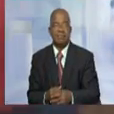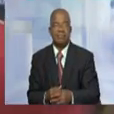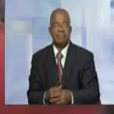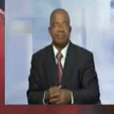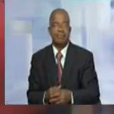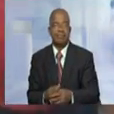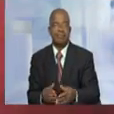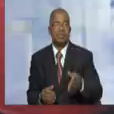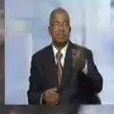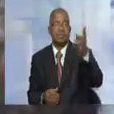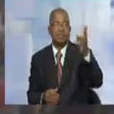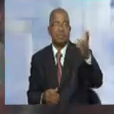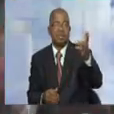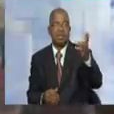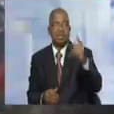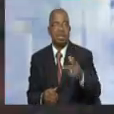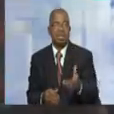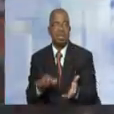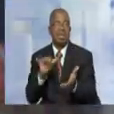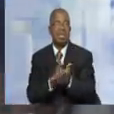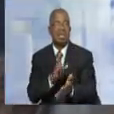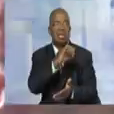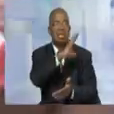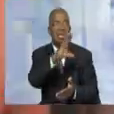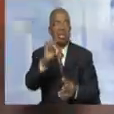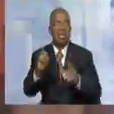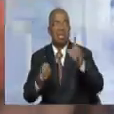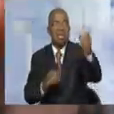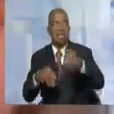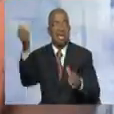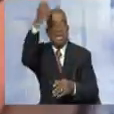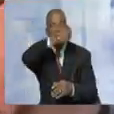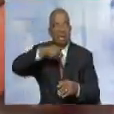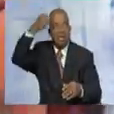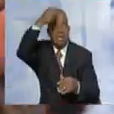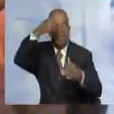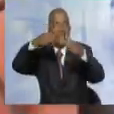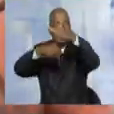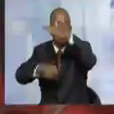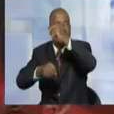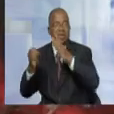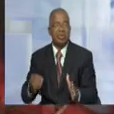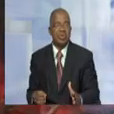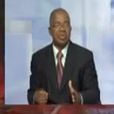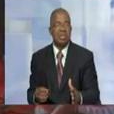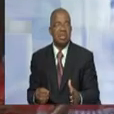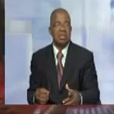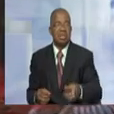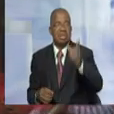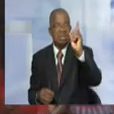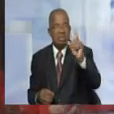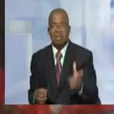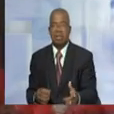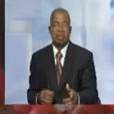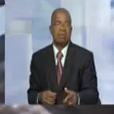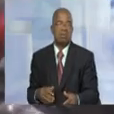Le leader politique Julius Malema fait stade comble près de Johannesburg. Exclu du parti au pouvoir ANC pour indiscipline,